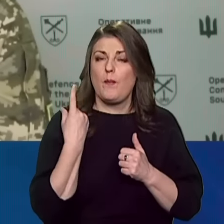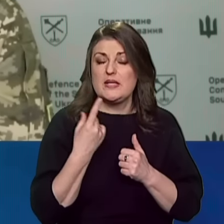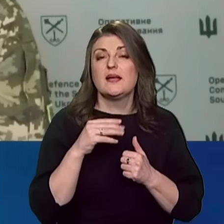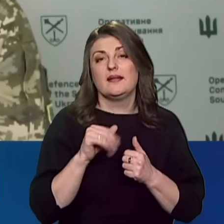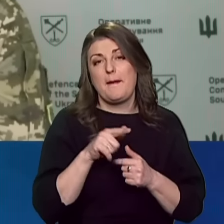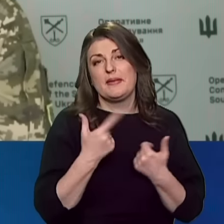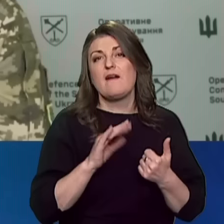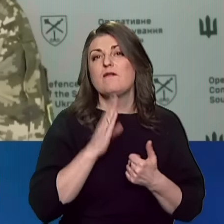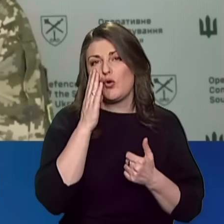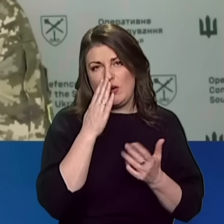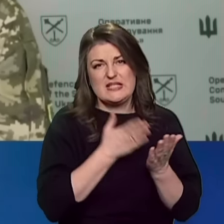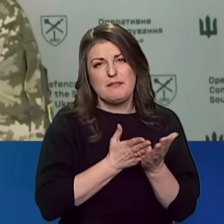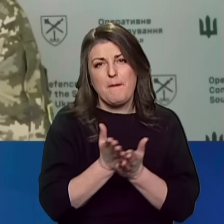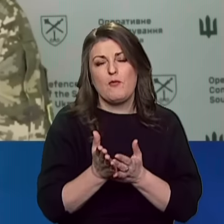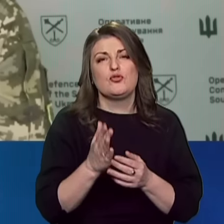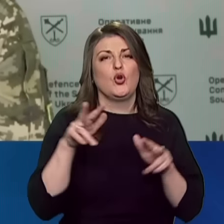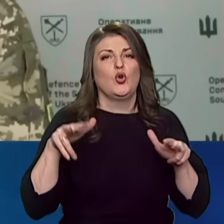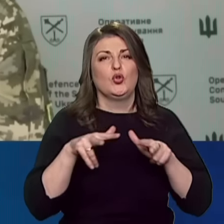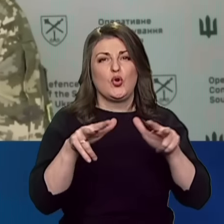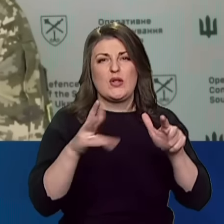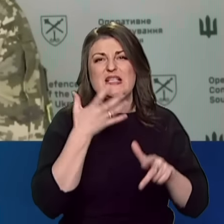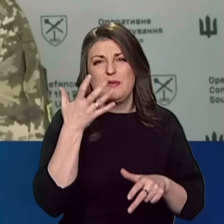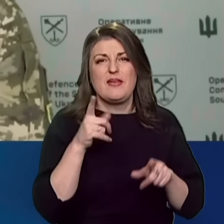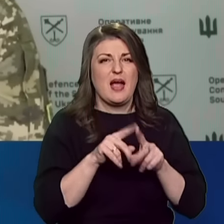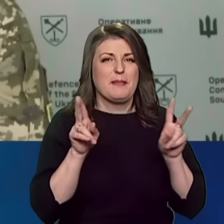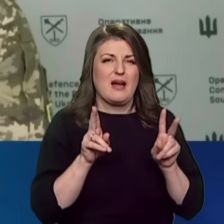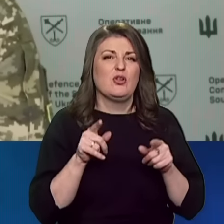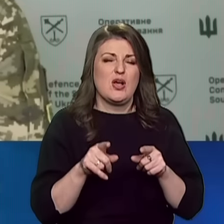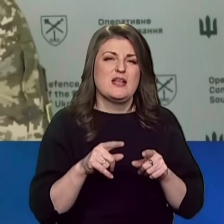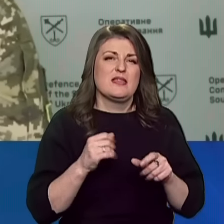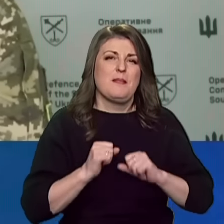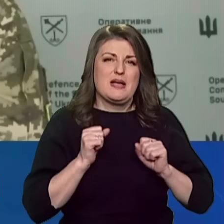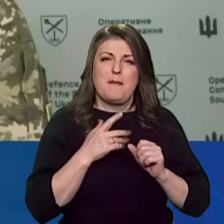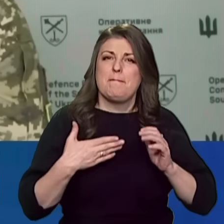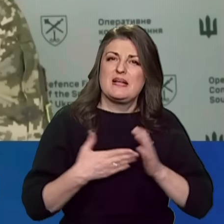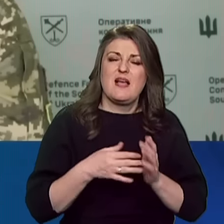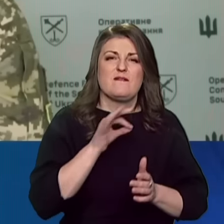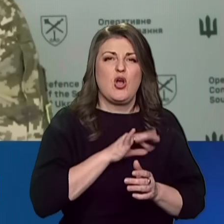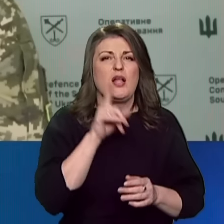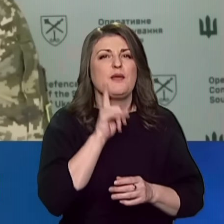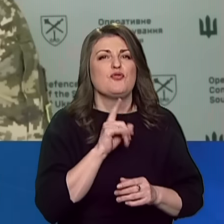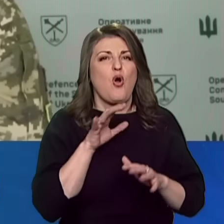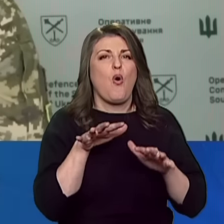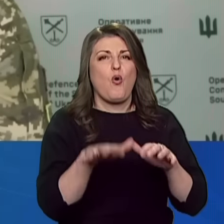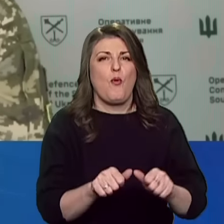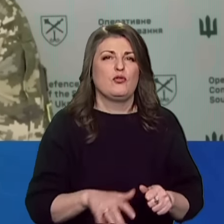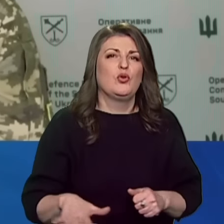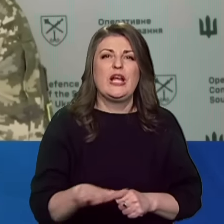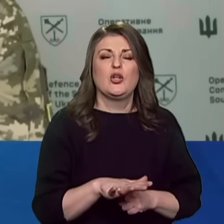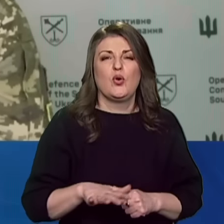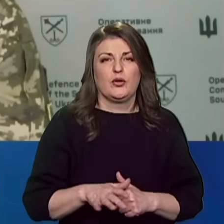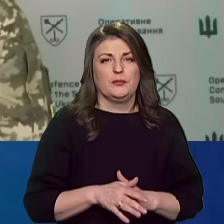області, там, де ворог, спрямовуючи дрони з півдня, як правило, намагається максимально використовувати тимчасово окуповану